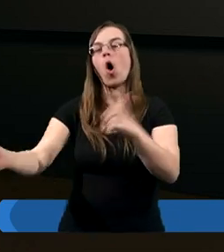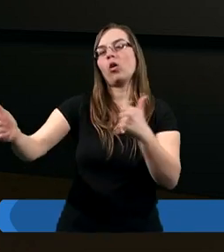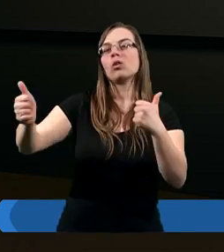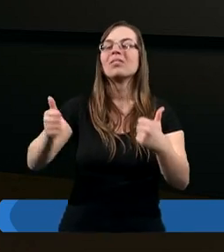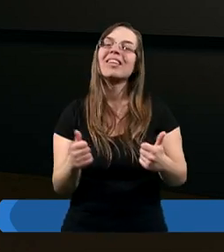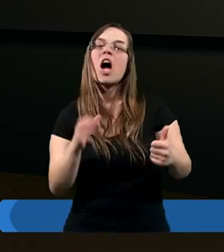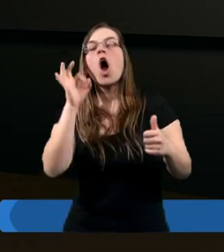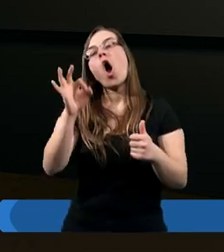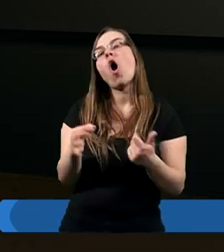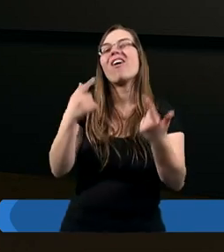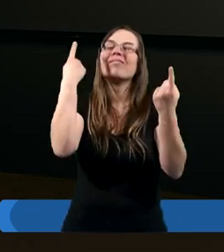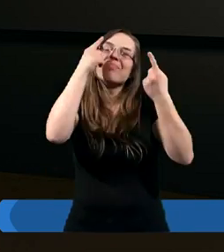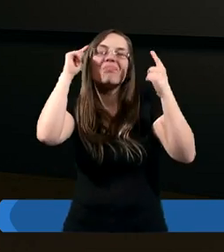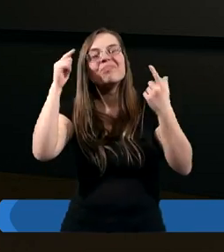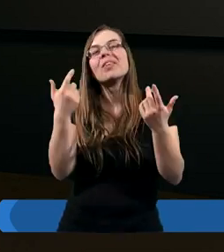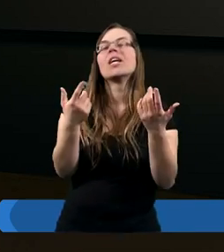o zmysłowości.